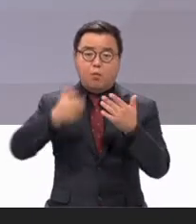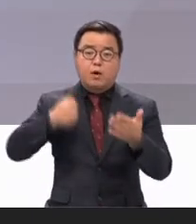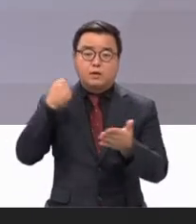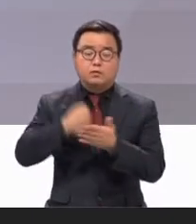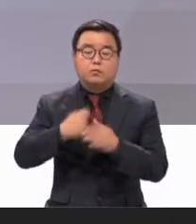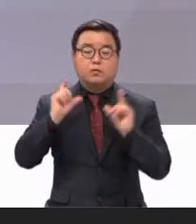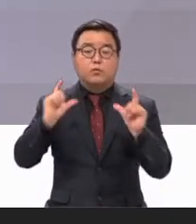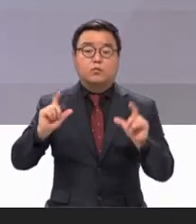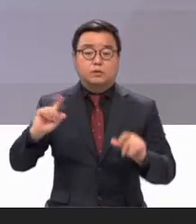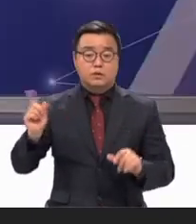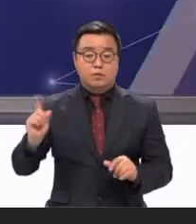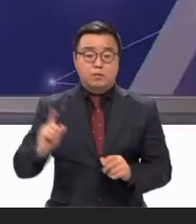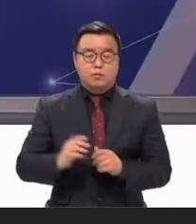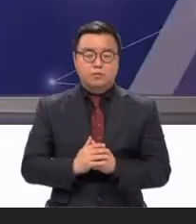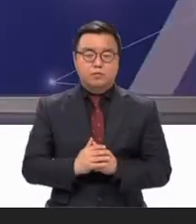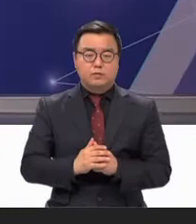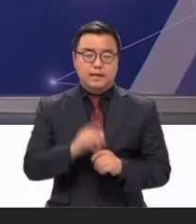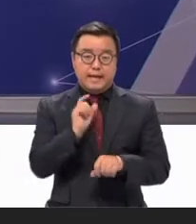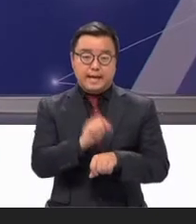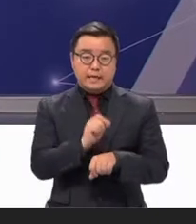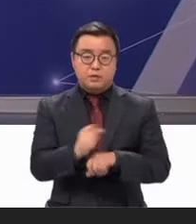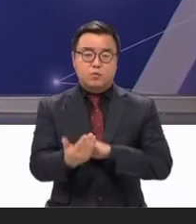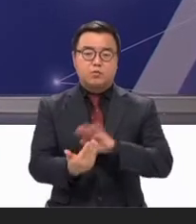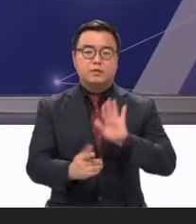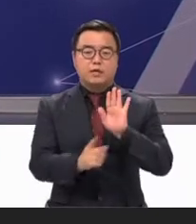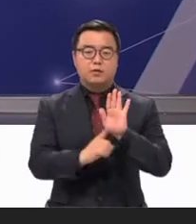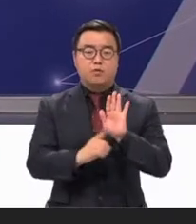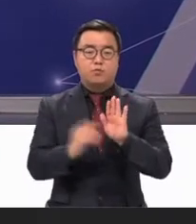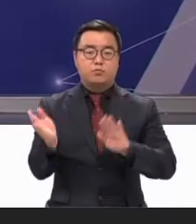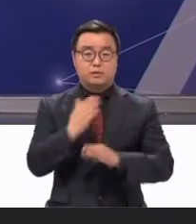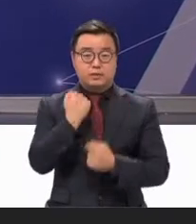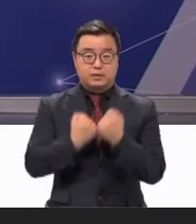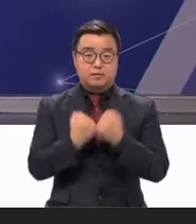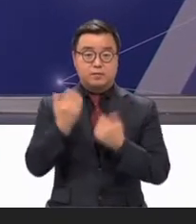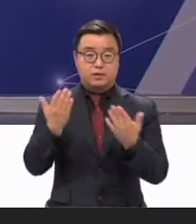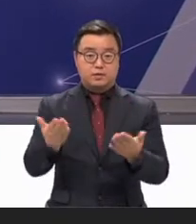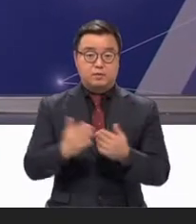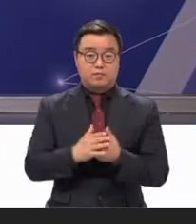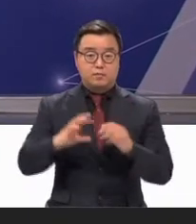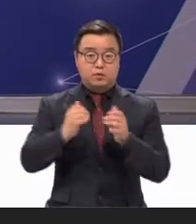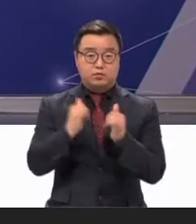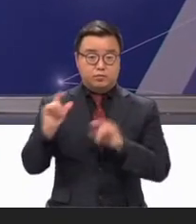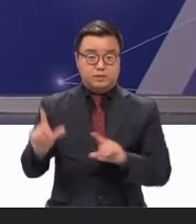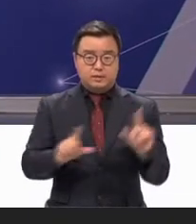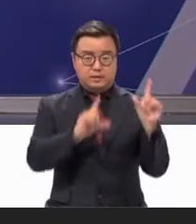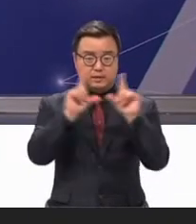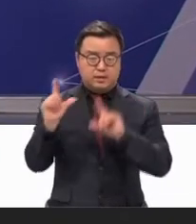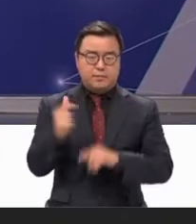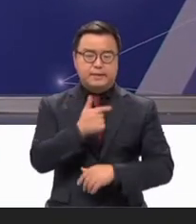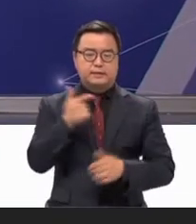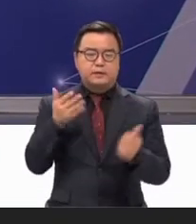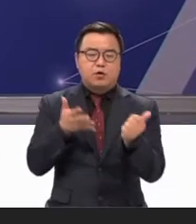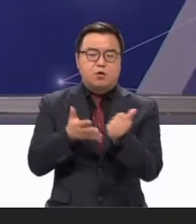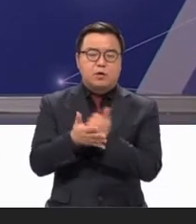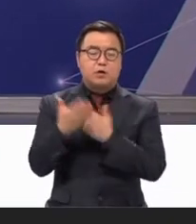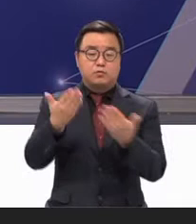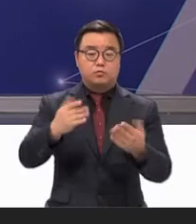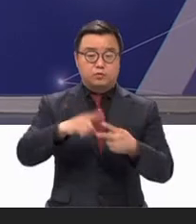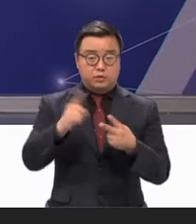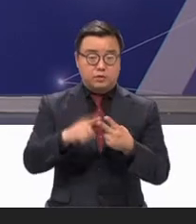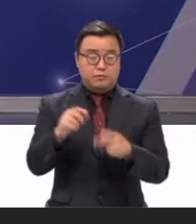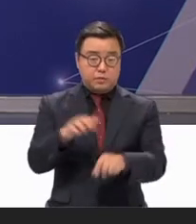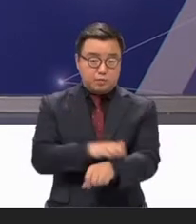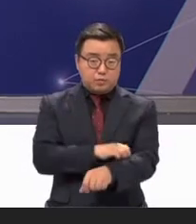설명을 해주시죠. 네, 행정예고부터 말씀을 좀 드리겠습니다. 국민 생활에 매우 큰 영향을 주거나